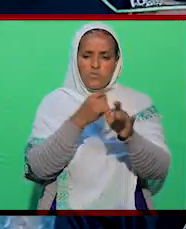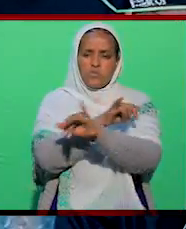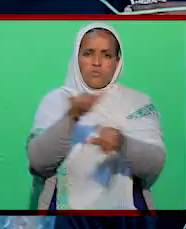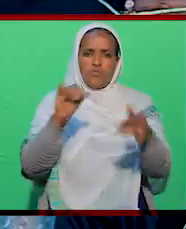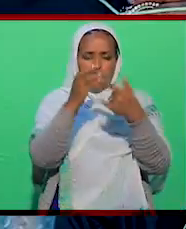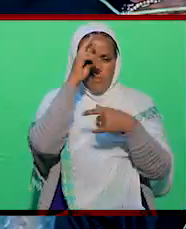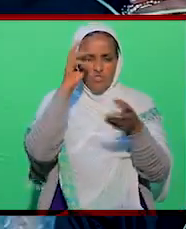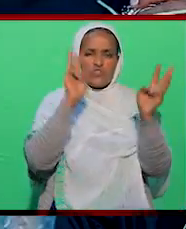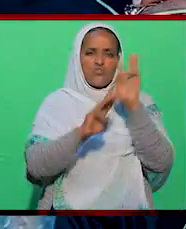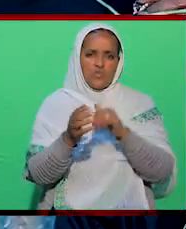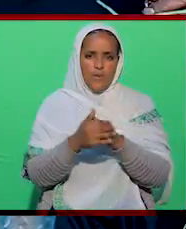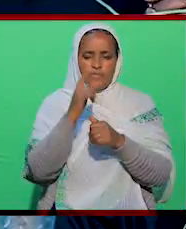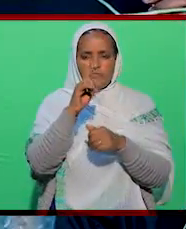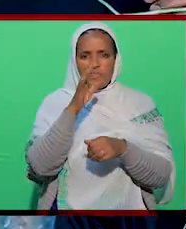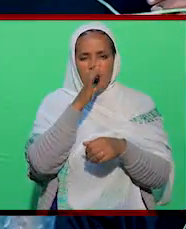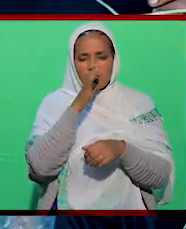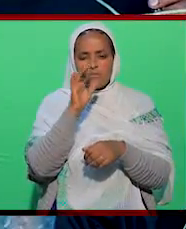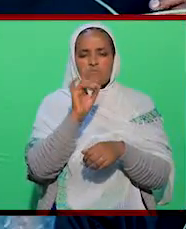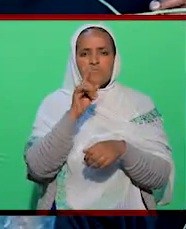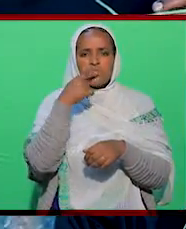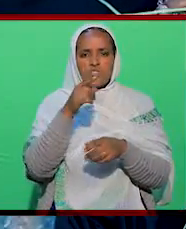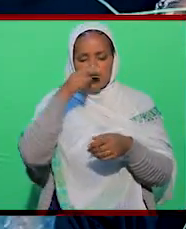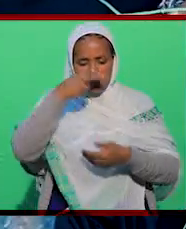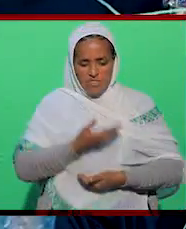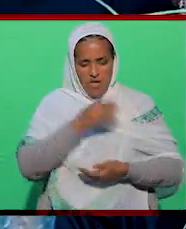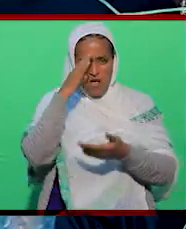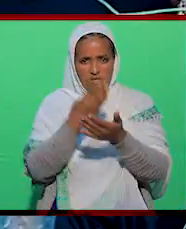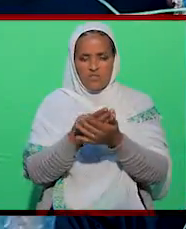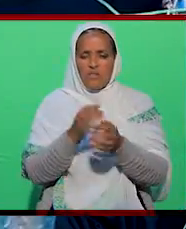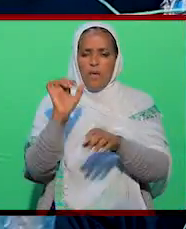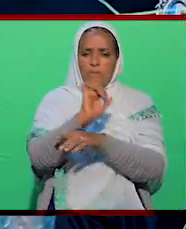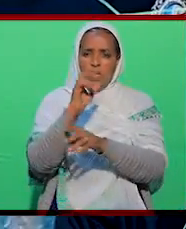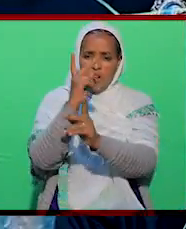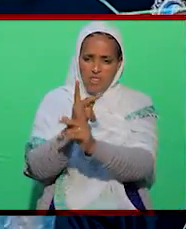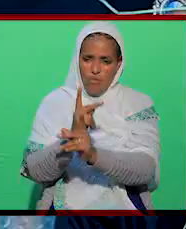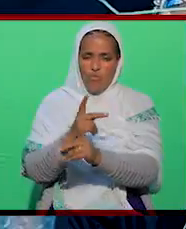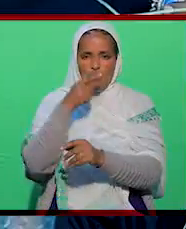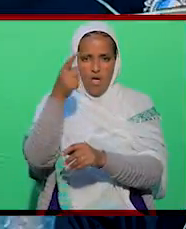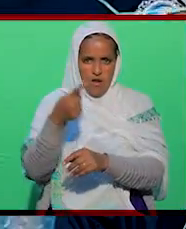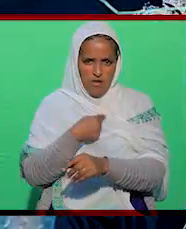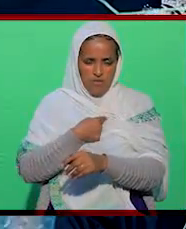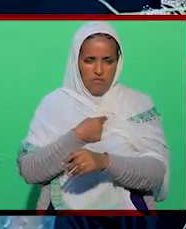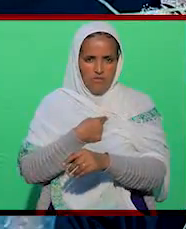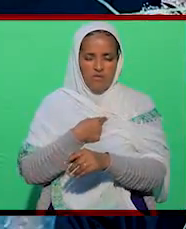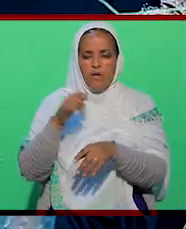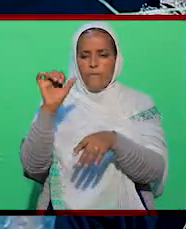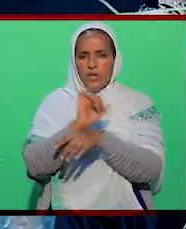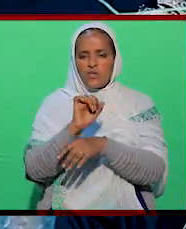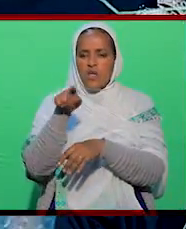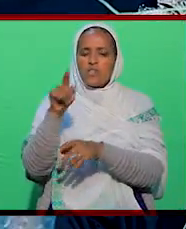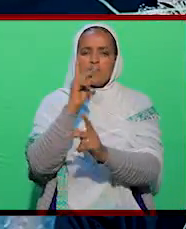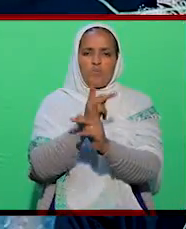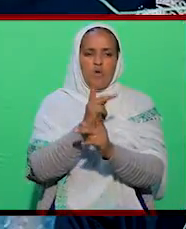ምን ሆነው ያው ስለሆን በጣም እኮ ችግር ነው። አንዲት እናት አንዴ አንድ ህፃን ልጅ መኪናውን ልጠብቅልዎት አለኝ አሉ።